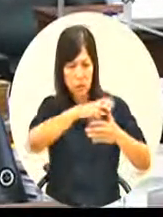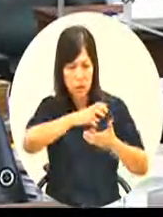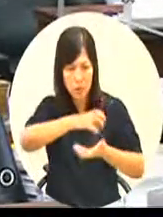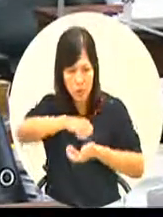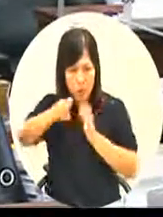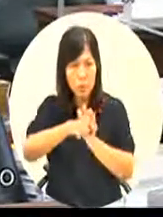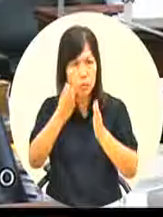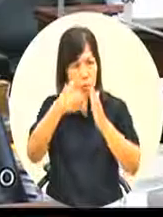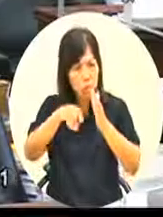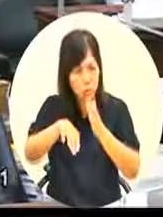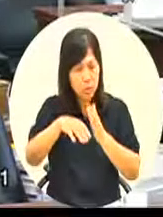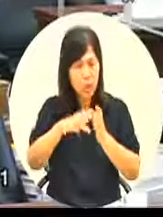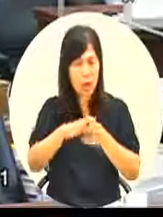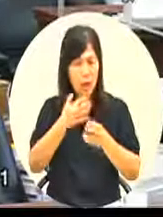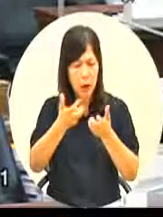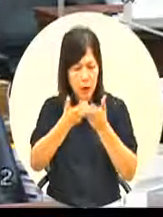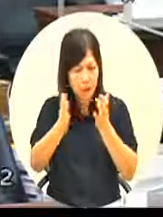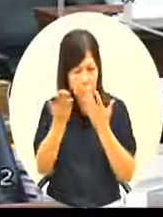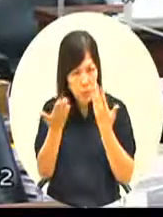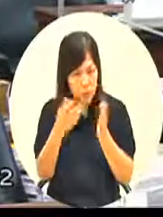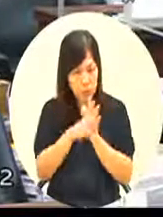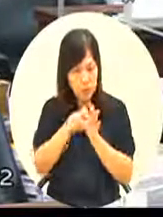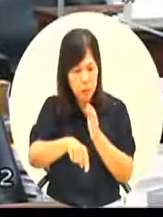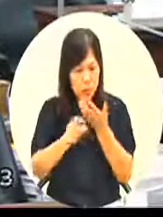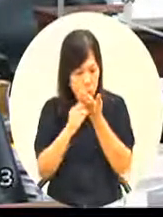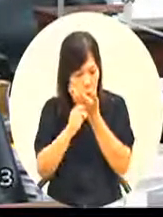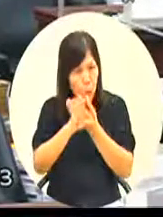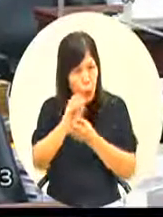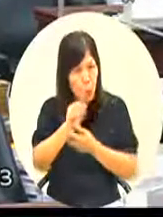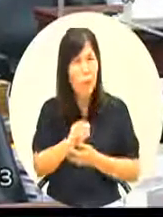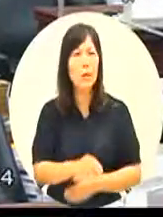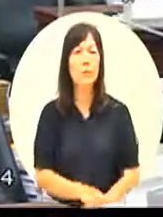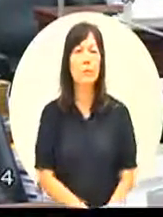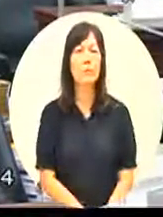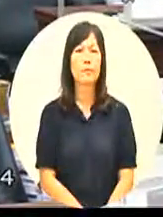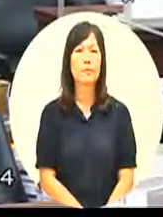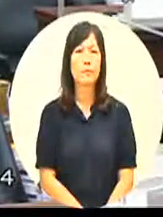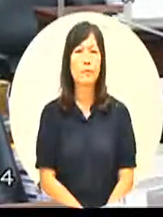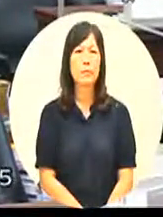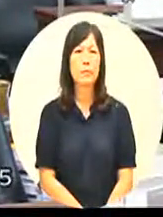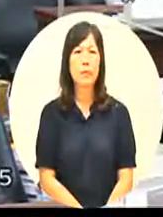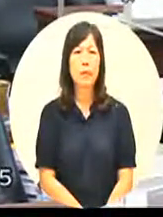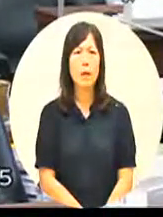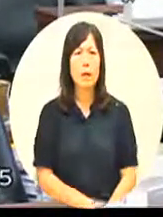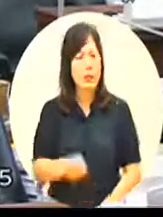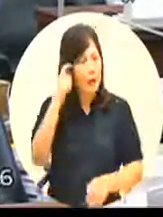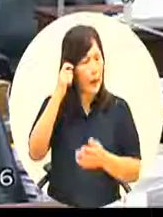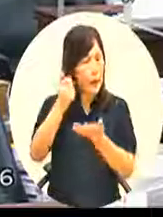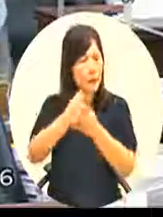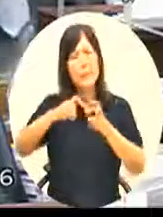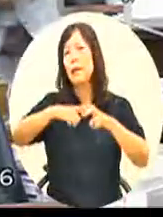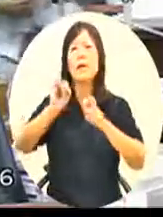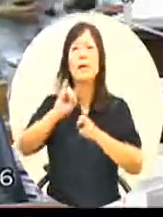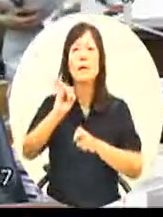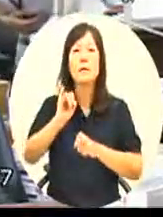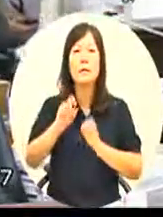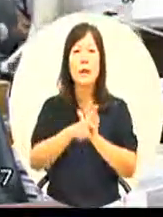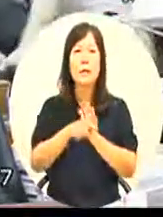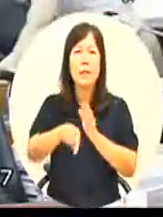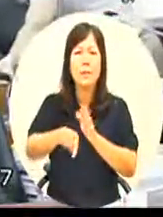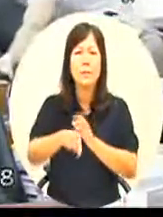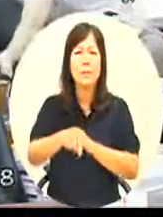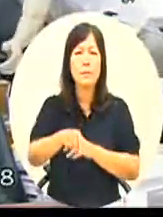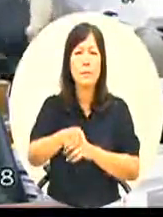底有没有办法去分辨说这里面有没有毒品？好，所以说我现在我请李乔如议员把这